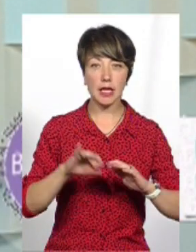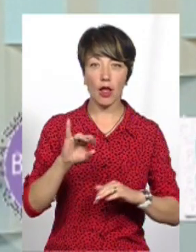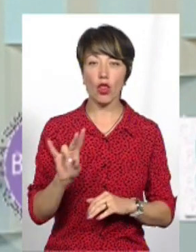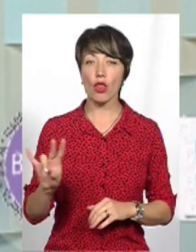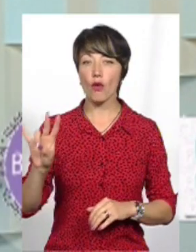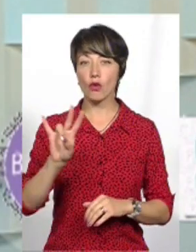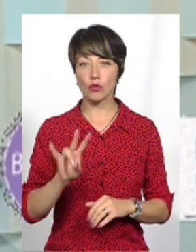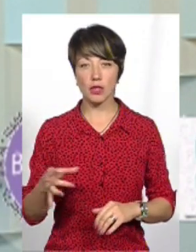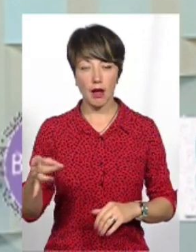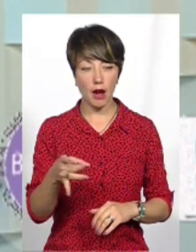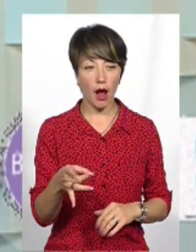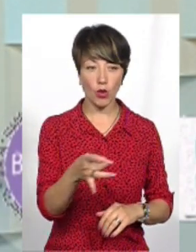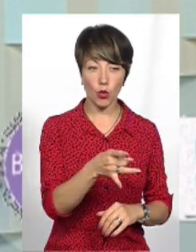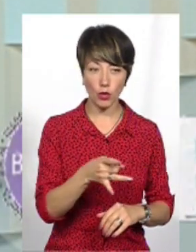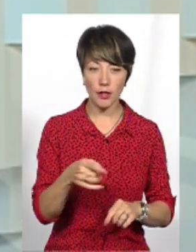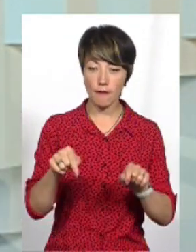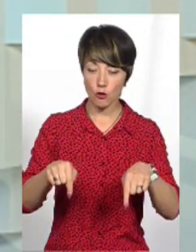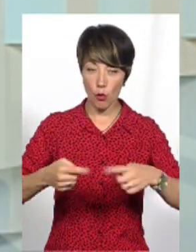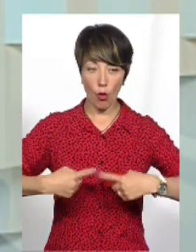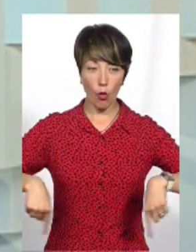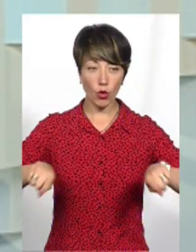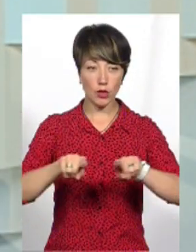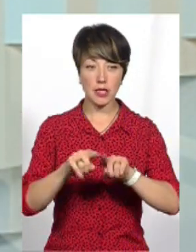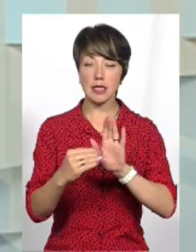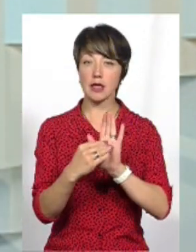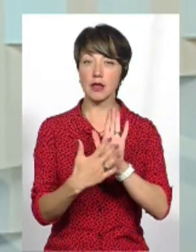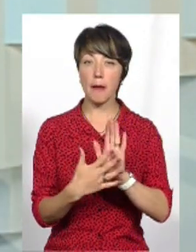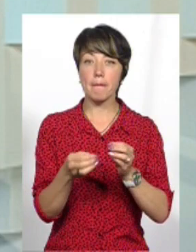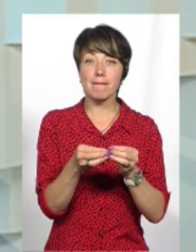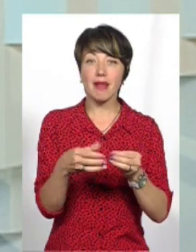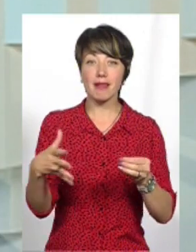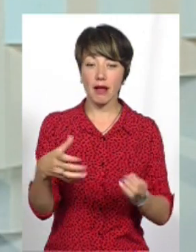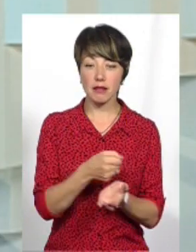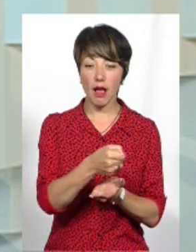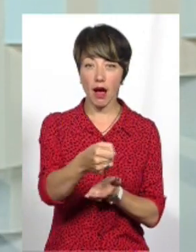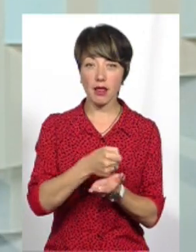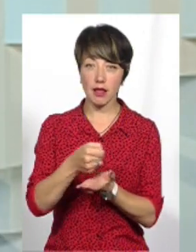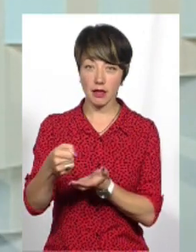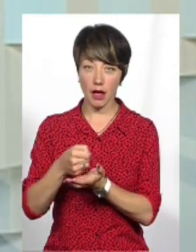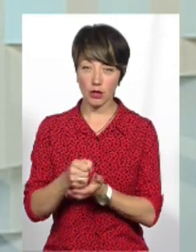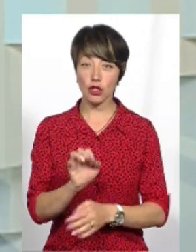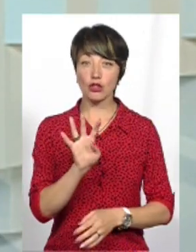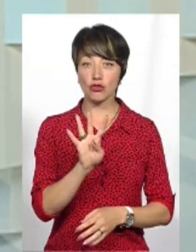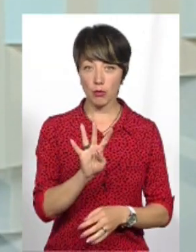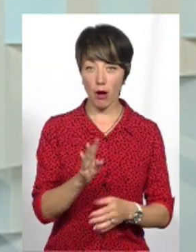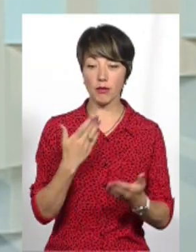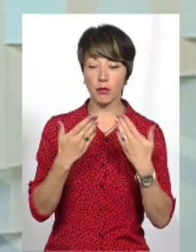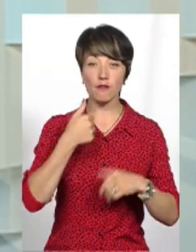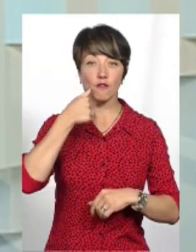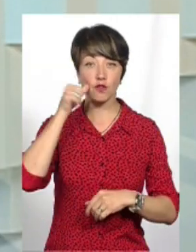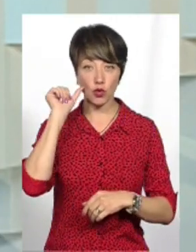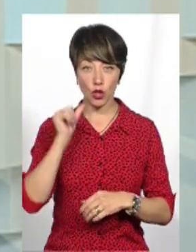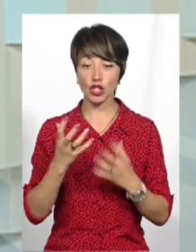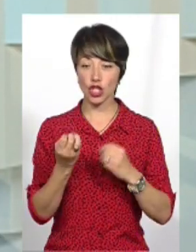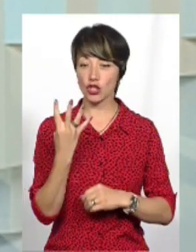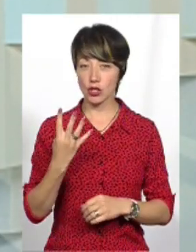і Новоушицький райони. У цьому окрузі зареєструвались 15 кандидатів. З 4 із них поспілкувались учора,